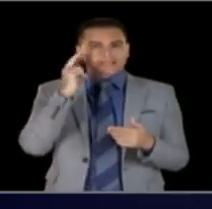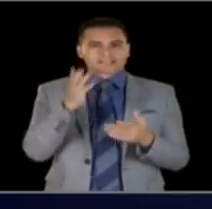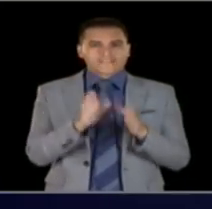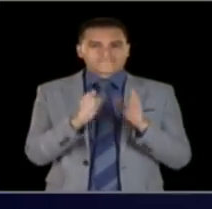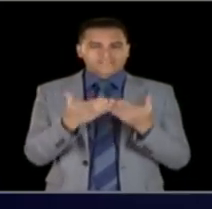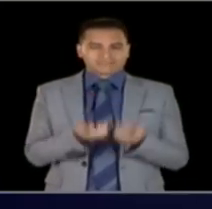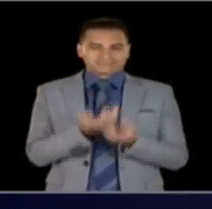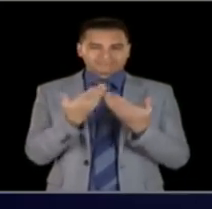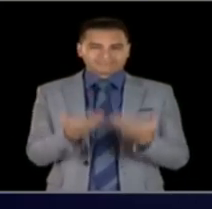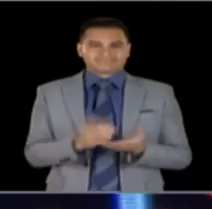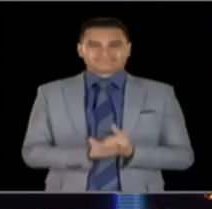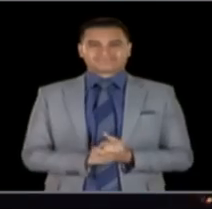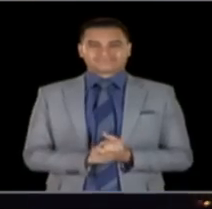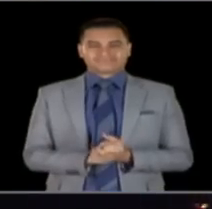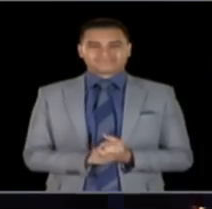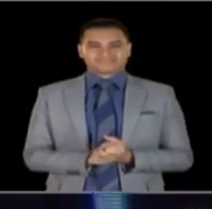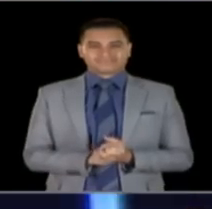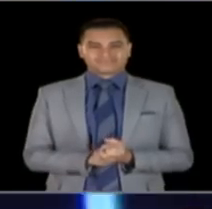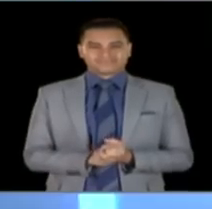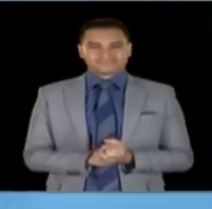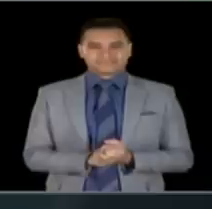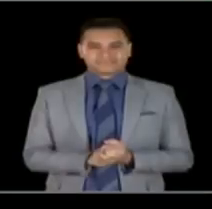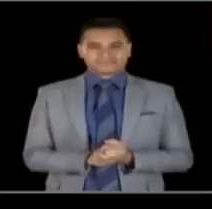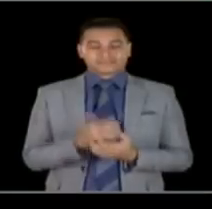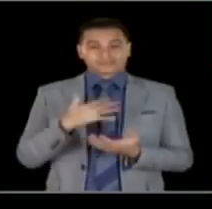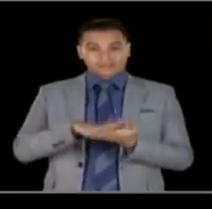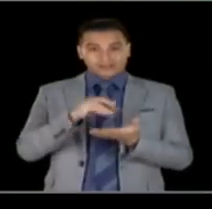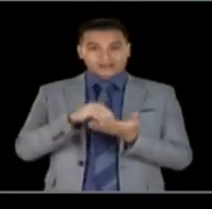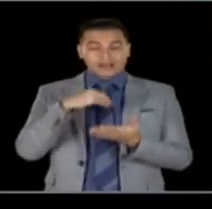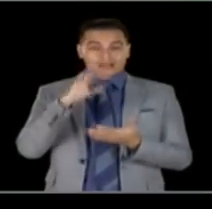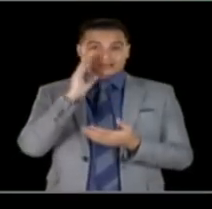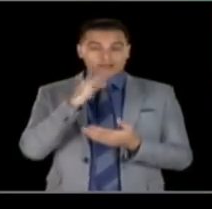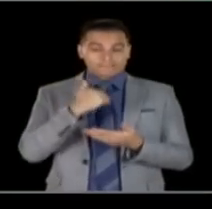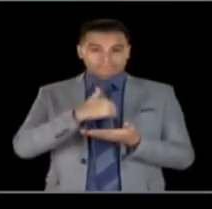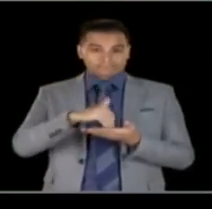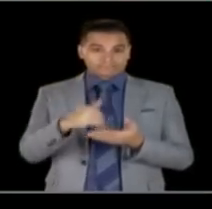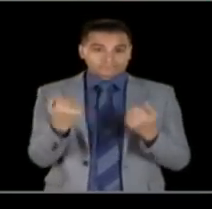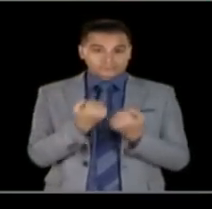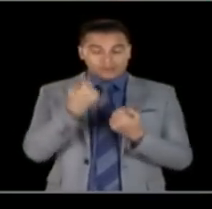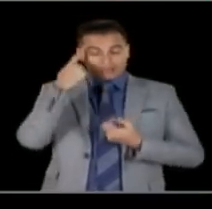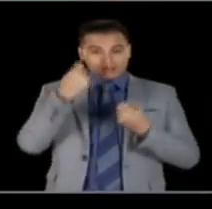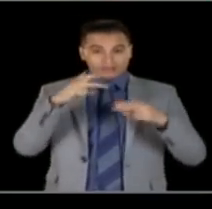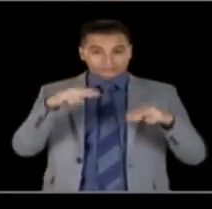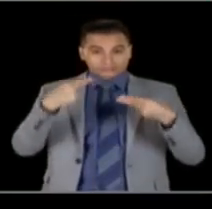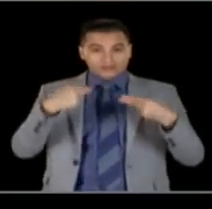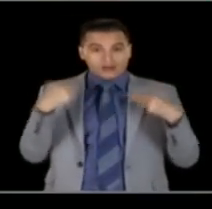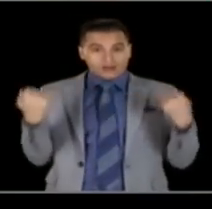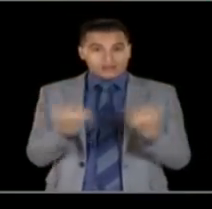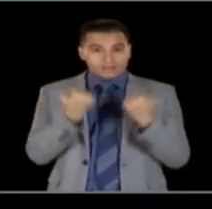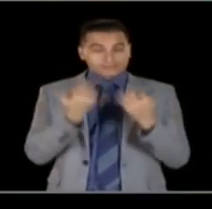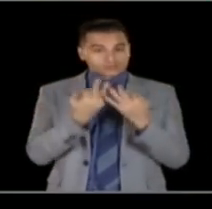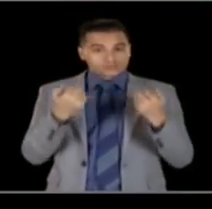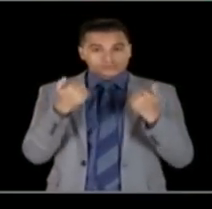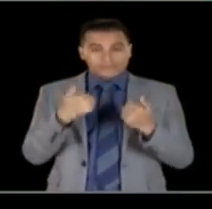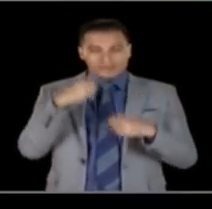كلها بفريق الحوت الأزرق. الفريق معتمد عليا النهاردة فقرة تحت الضغط، وأنا استعدت لها كويس، ولكن الآن